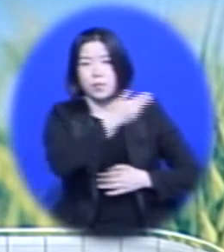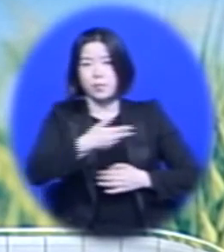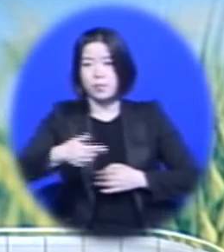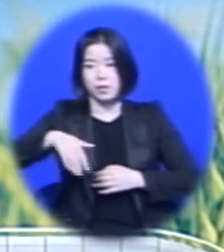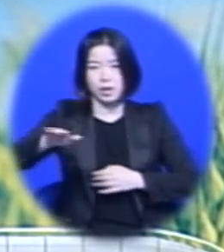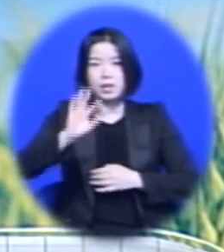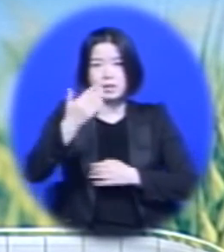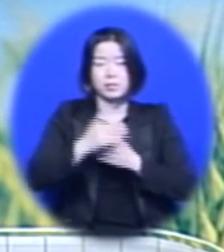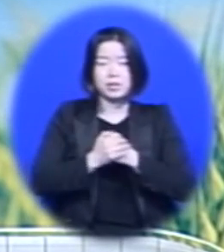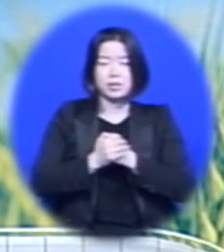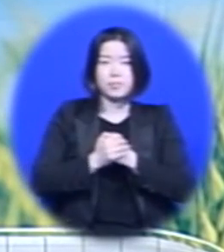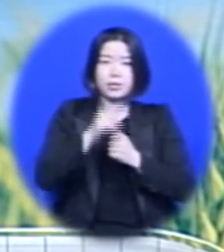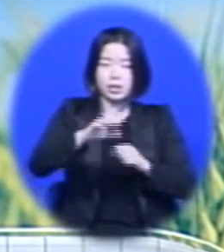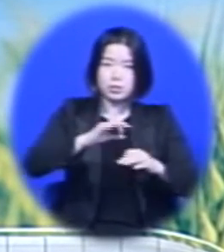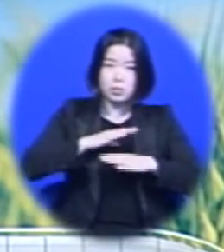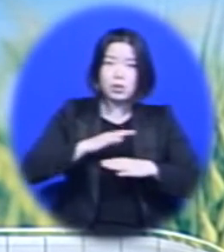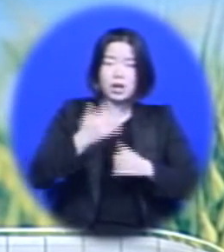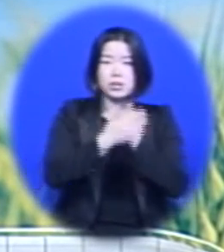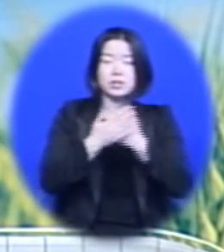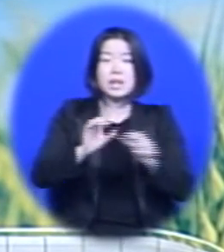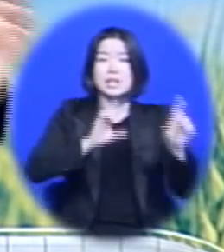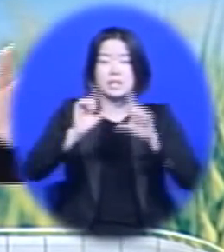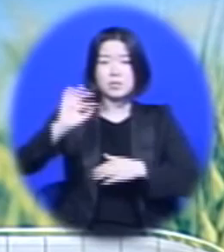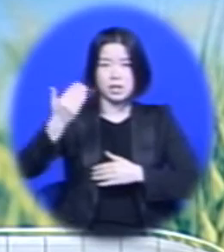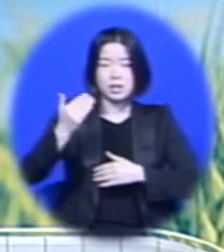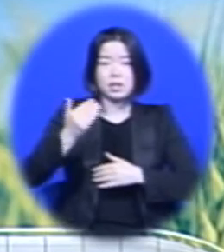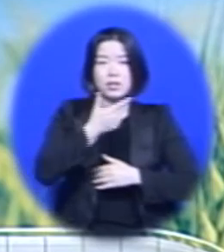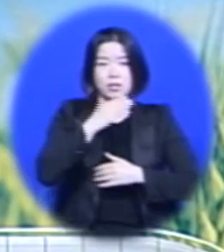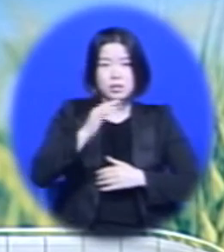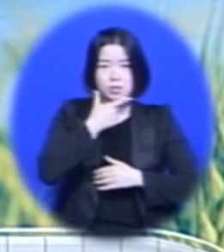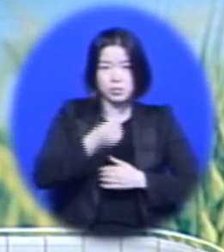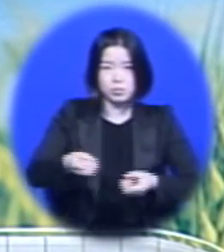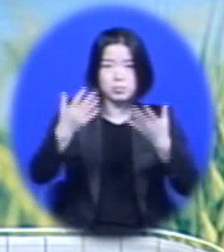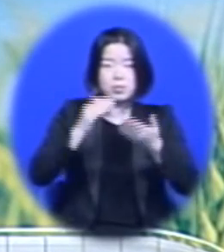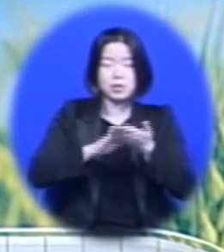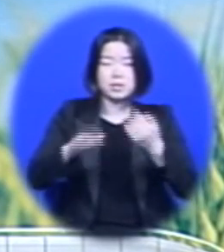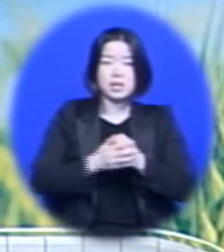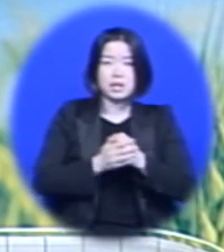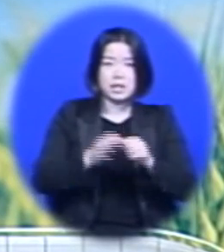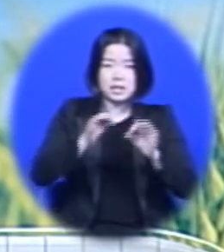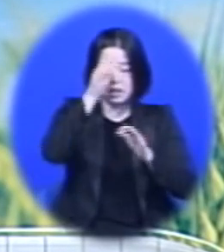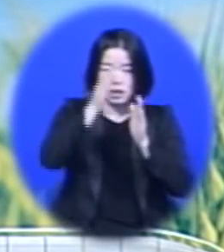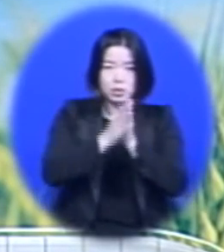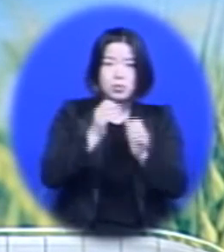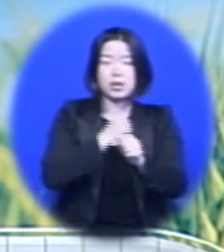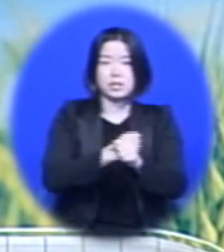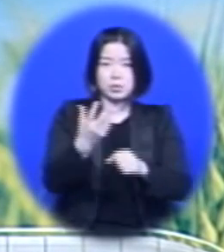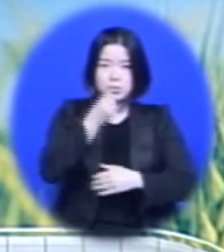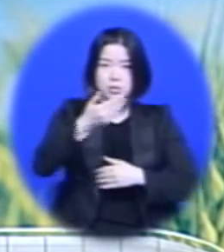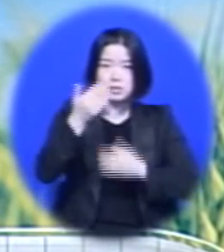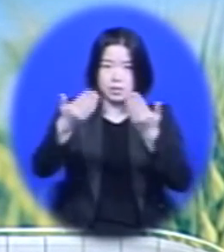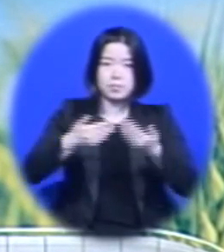것입니다. 그 놀라운 은혜의 삶을 살게 되기를 축복합니다. 이제 우리 기도하시고 성찬을